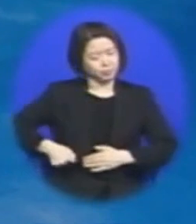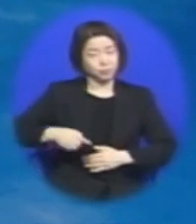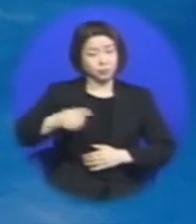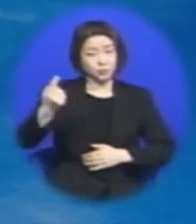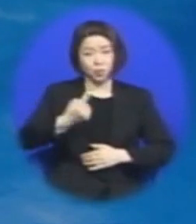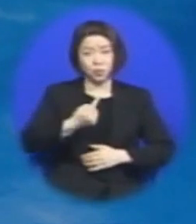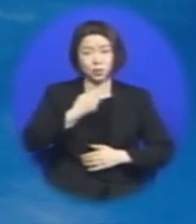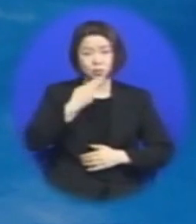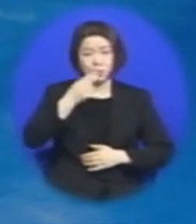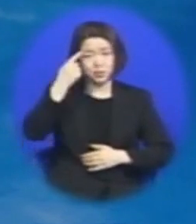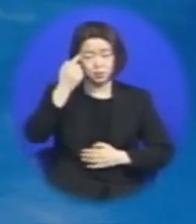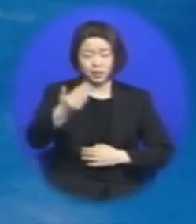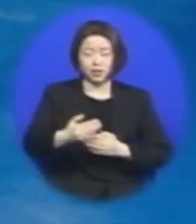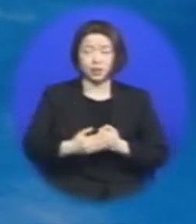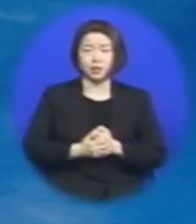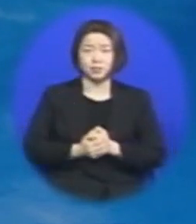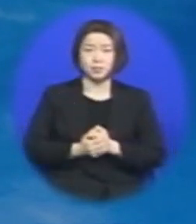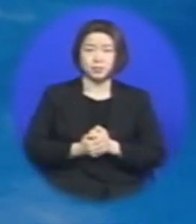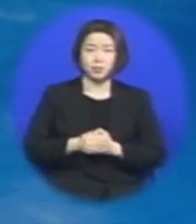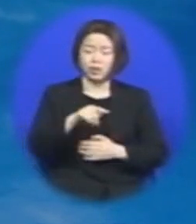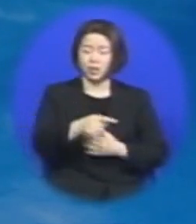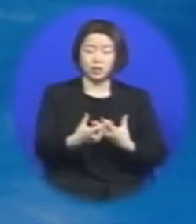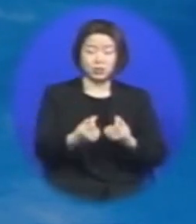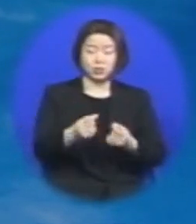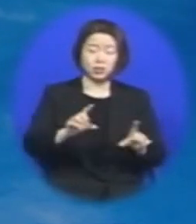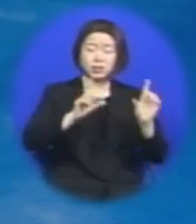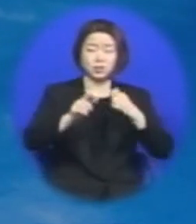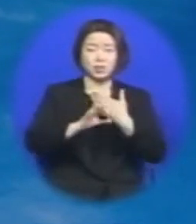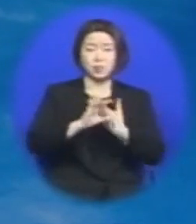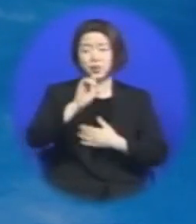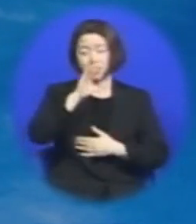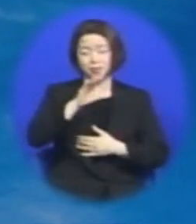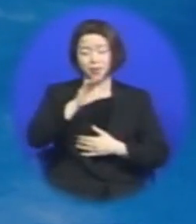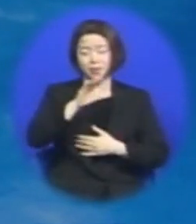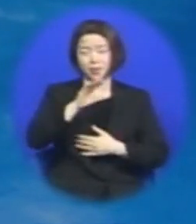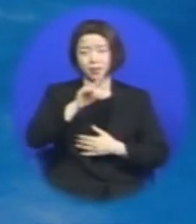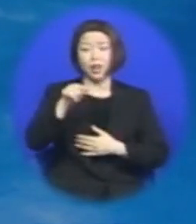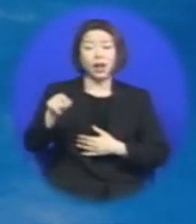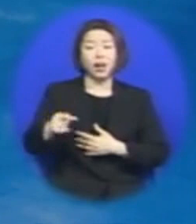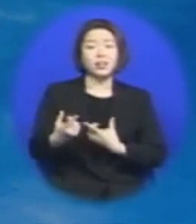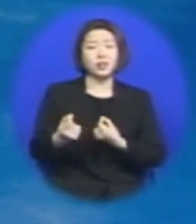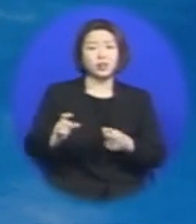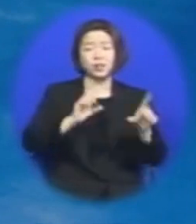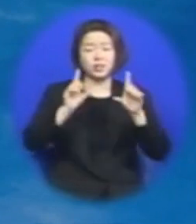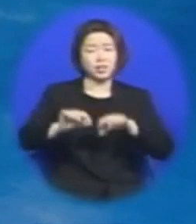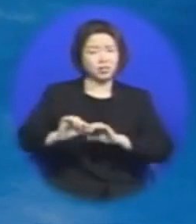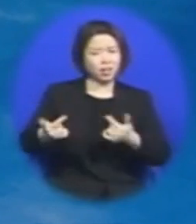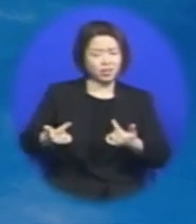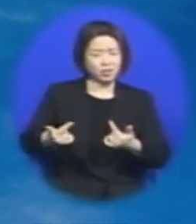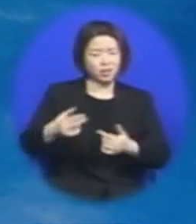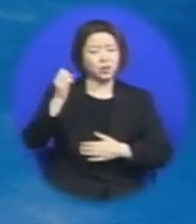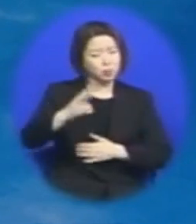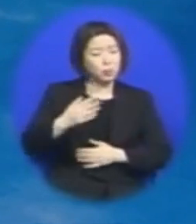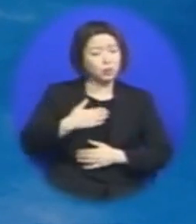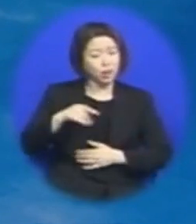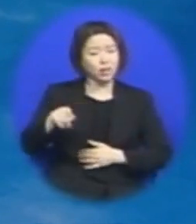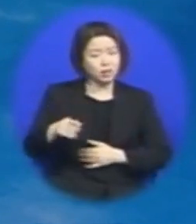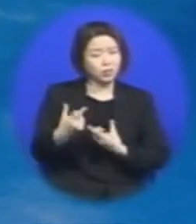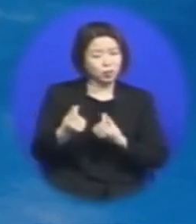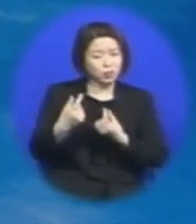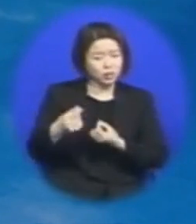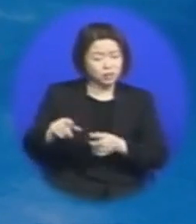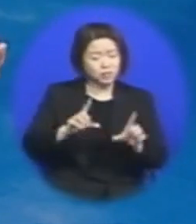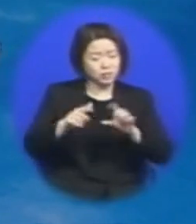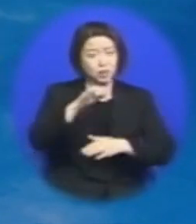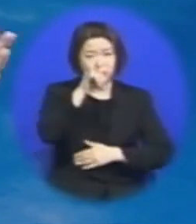적 없습니까 이렇게 살면 안 돼 아 이렇게 사는 거 아니데 내가 또 이렇게 사네